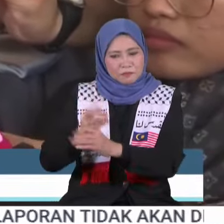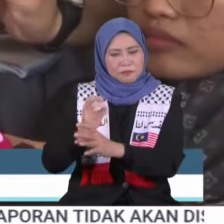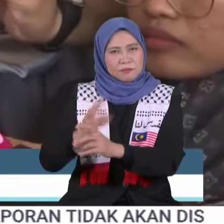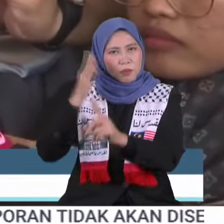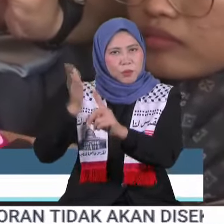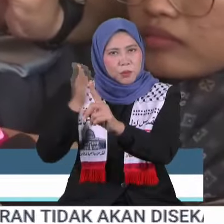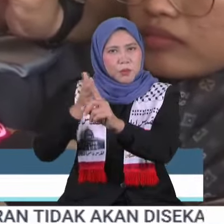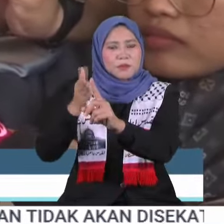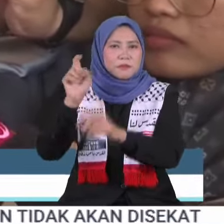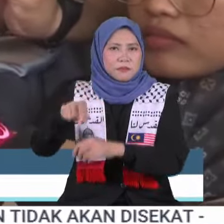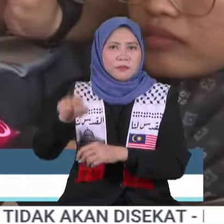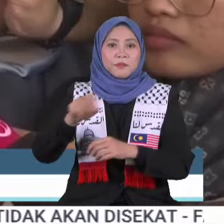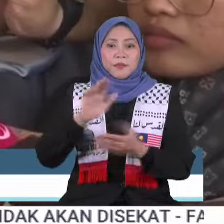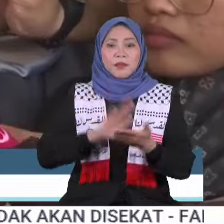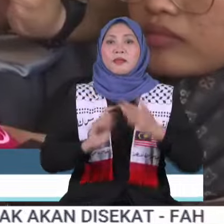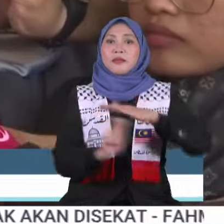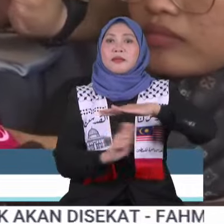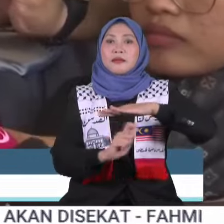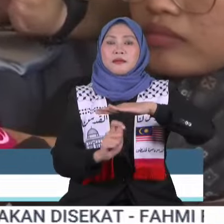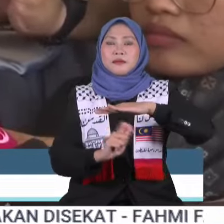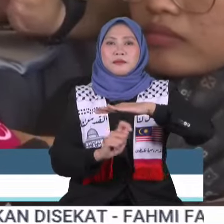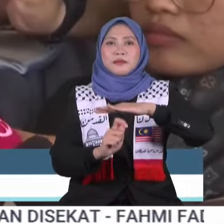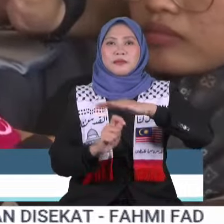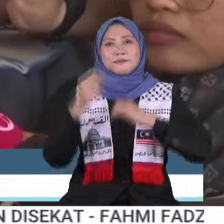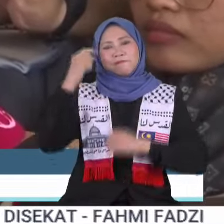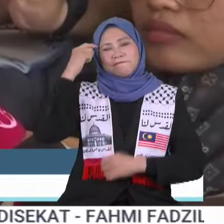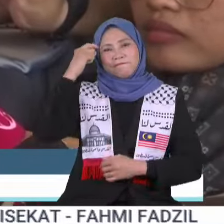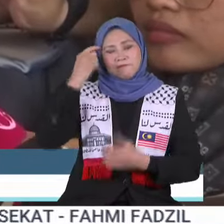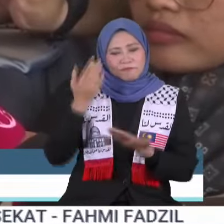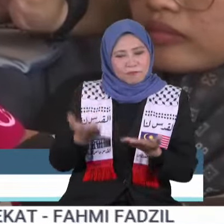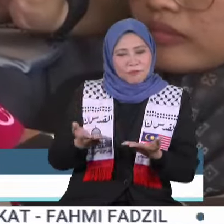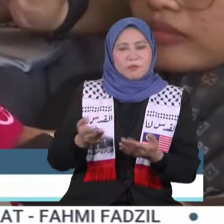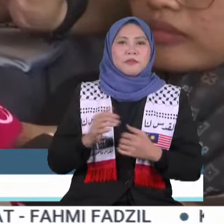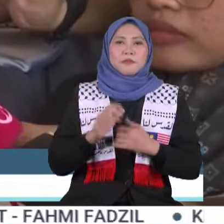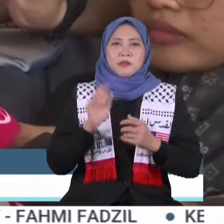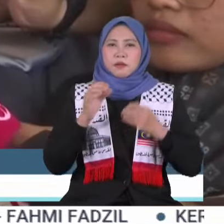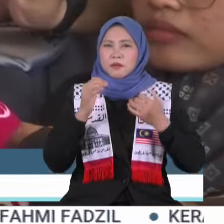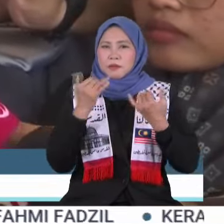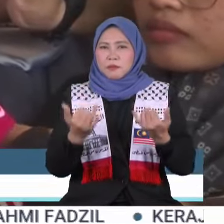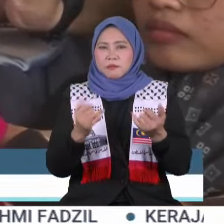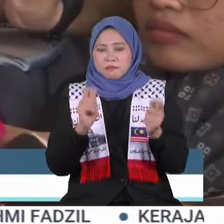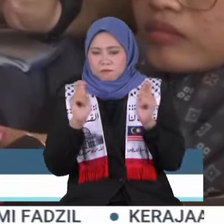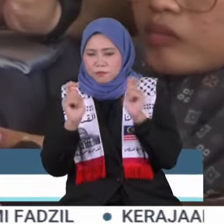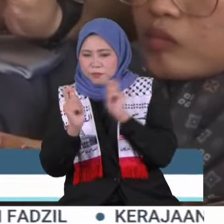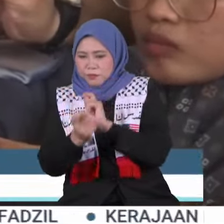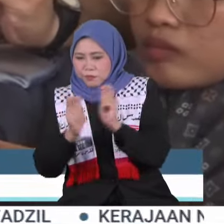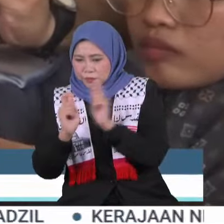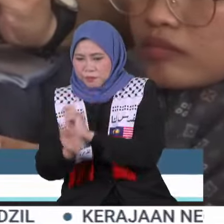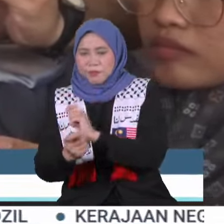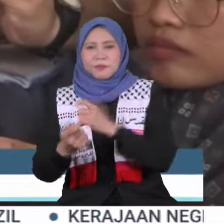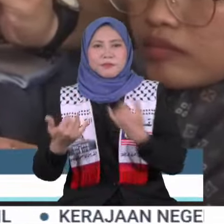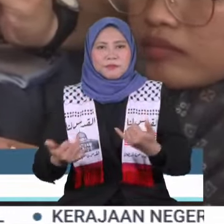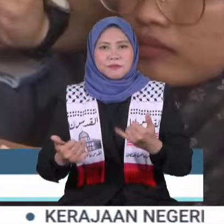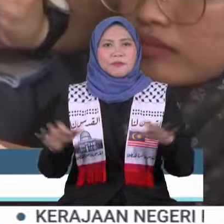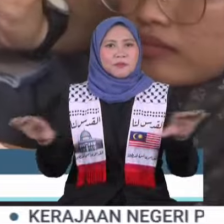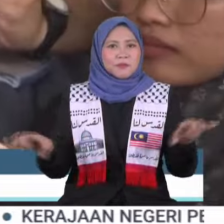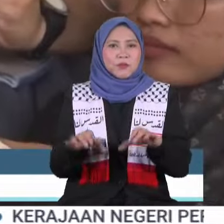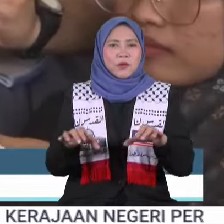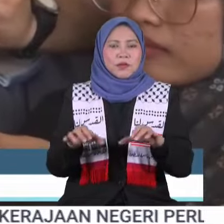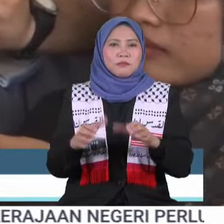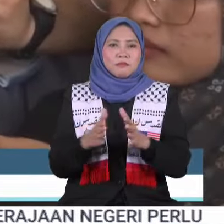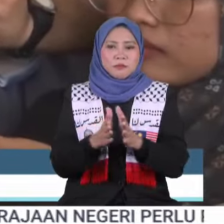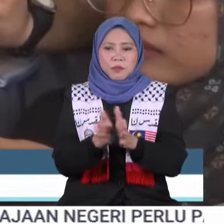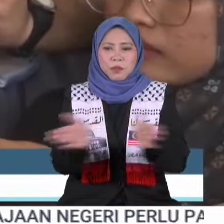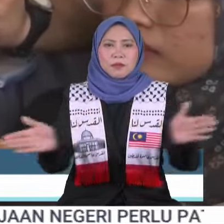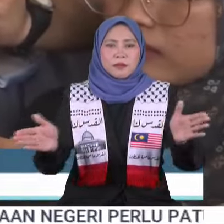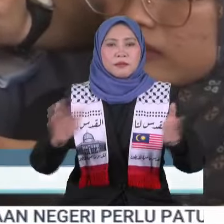untuk sekolah menengah dan juga untuk prasekolah ya yang saya fikir inilah Dia antara reformasi pendidikan yang sedang kita lakukan ketika ini membuat perluasan